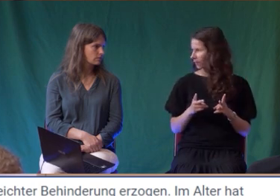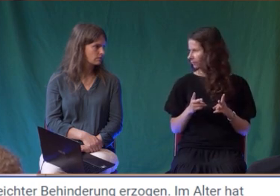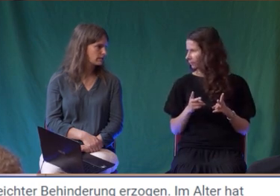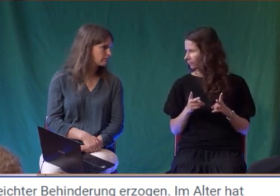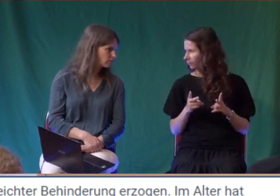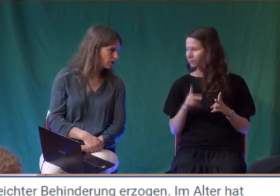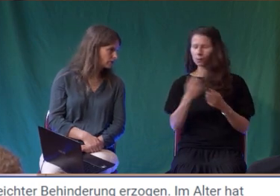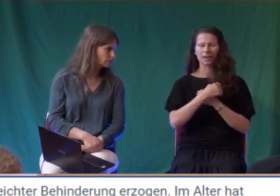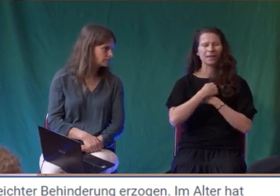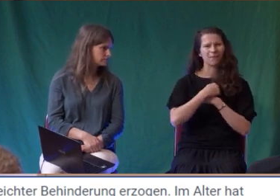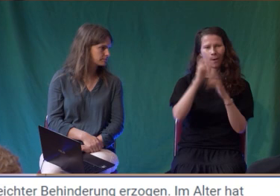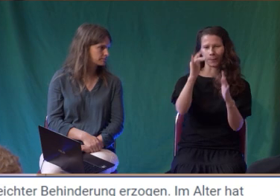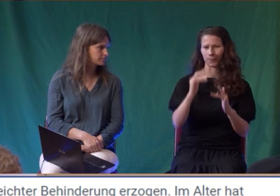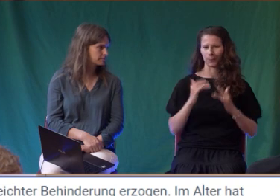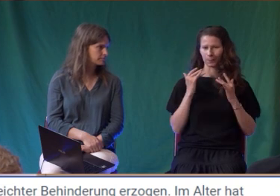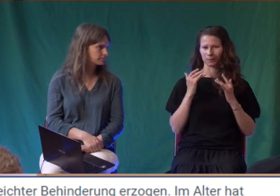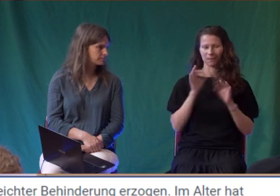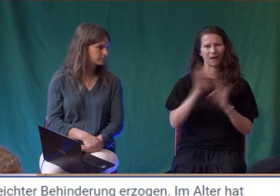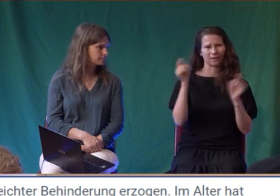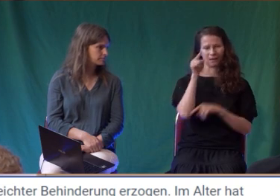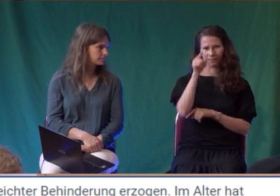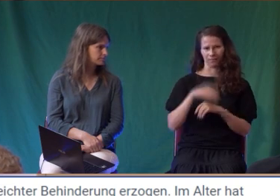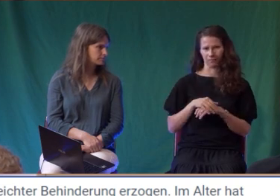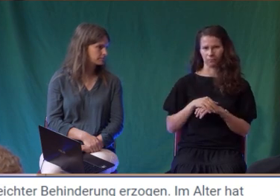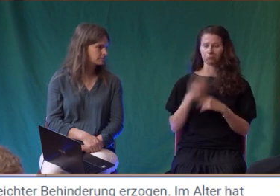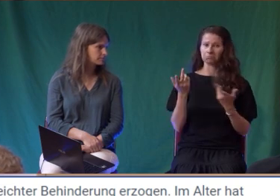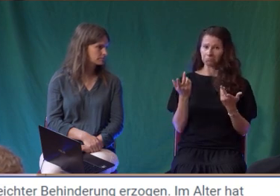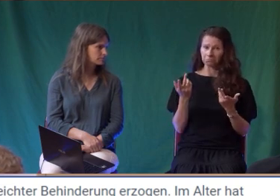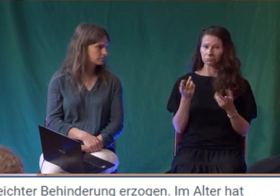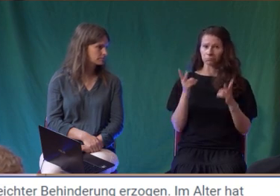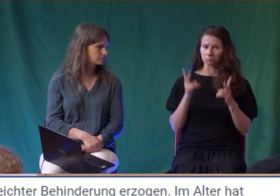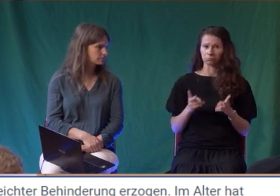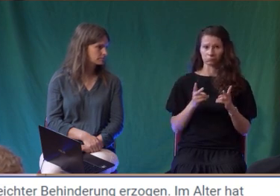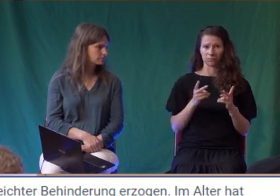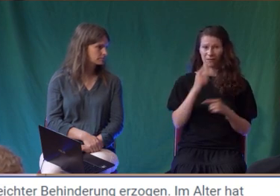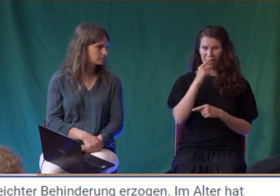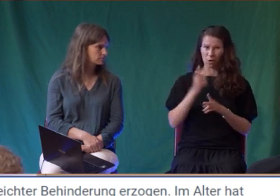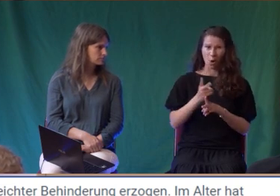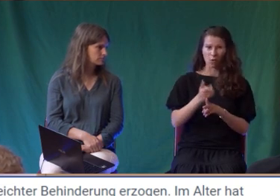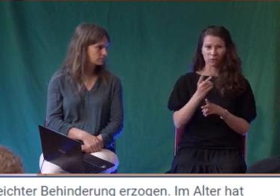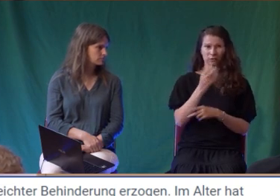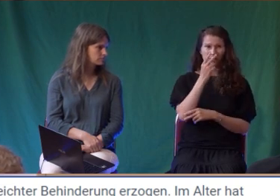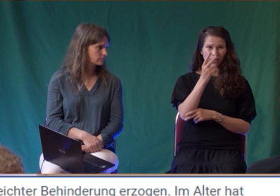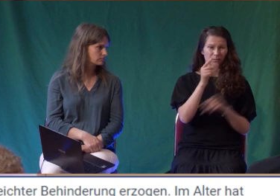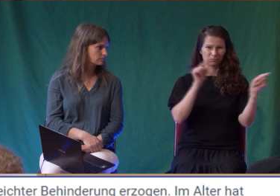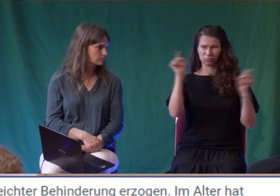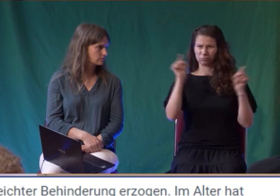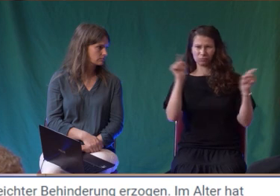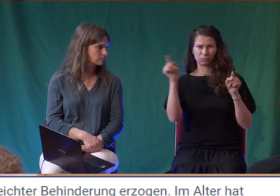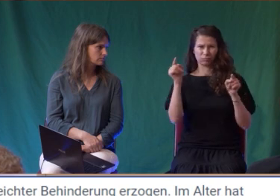wenig anfangen werden sie aber oft damit konfrontiert spüren Sie den Unterschied danke Rosmarie